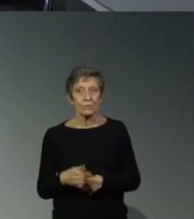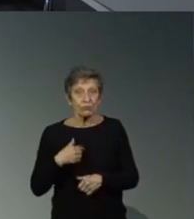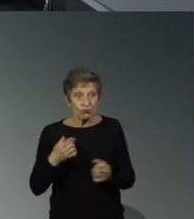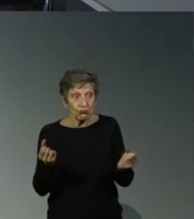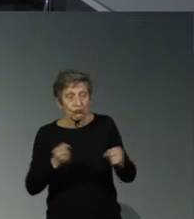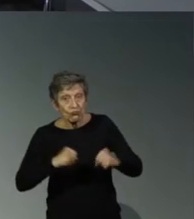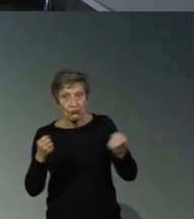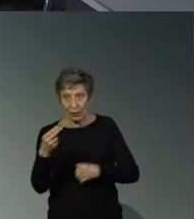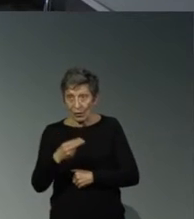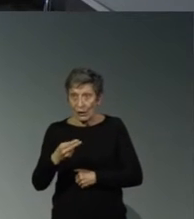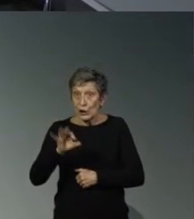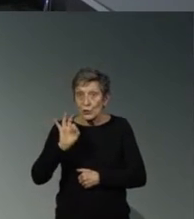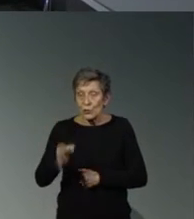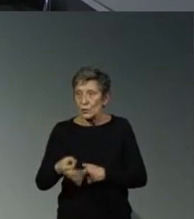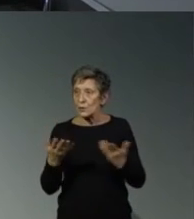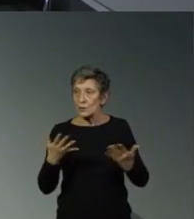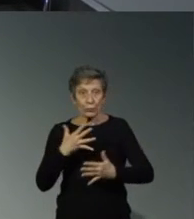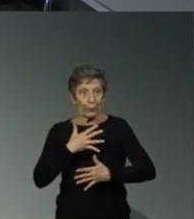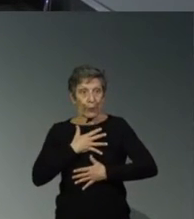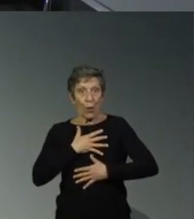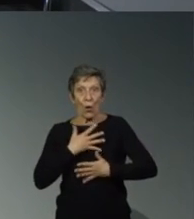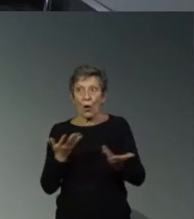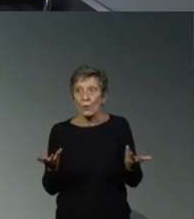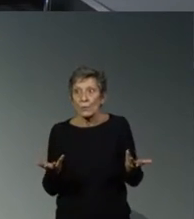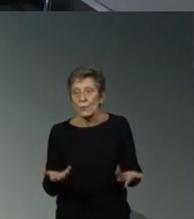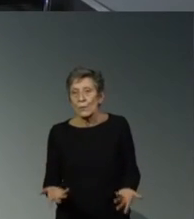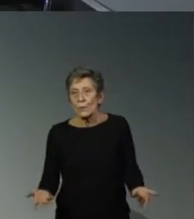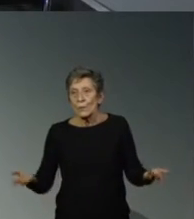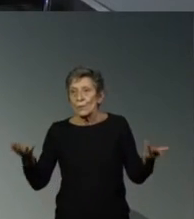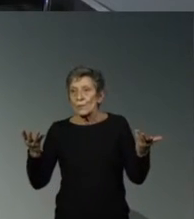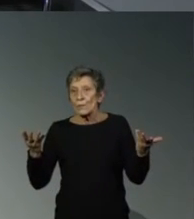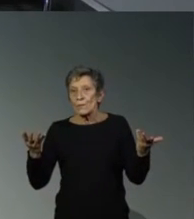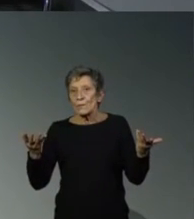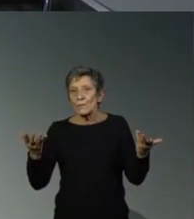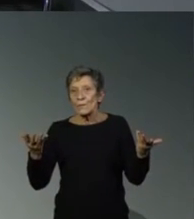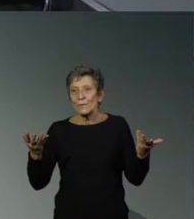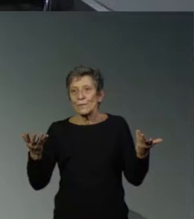avec Nathalie. C'est-à-dire que l'option de la peur me paraît un petit peu